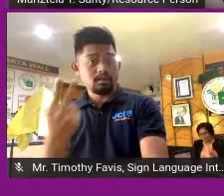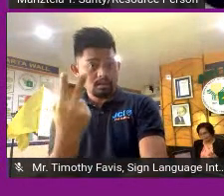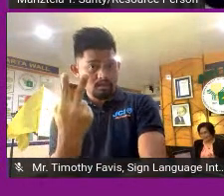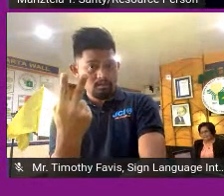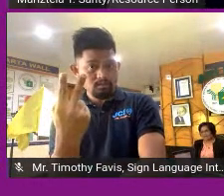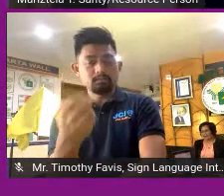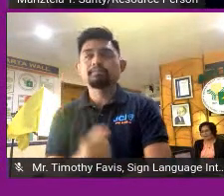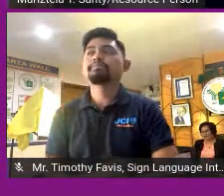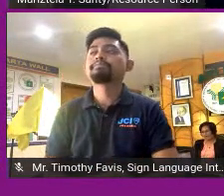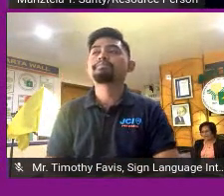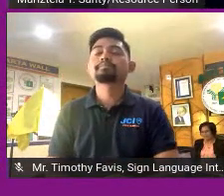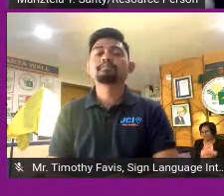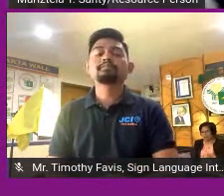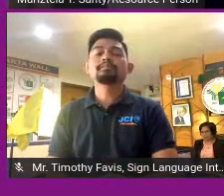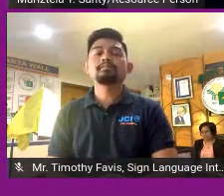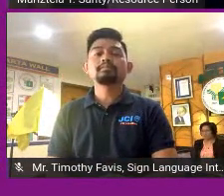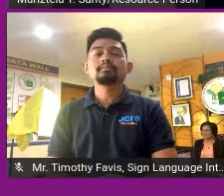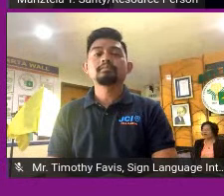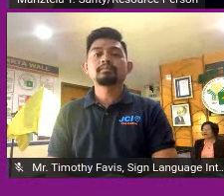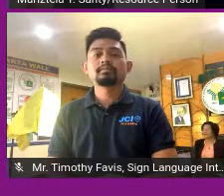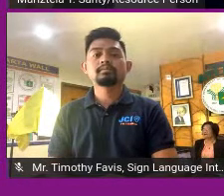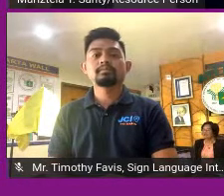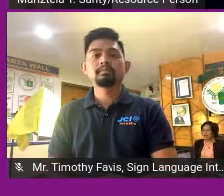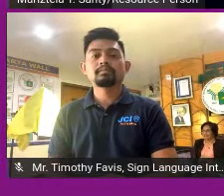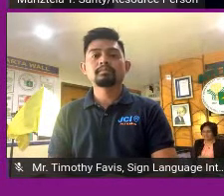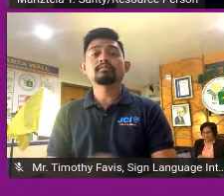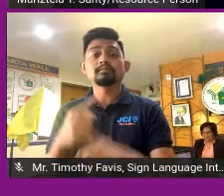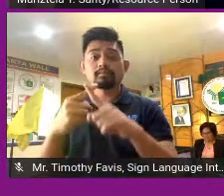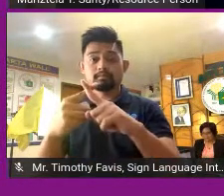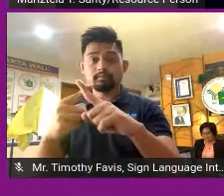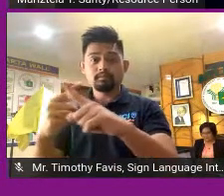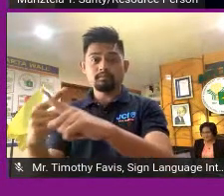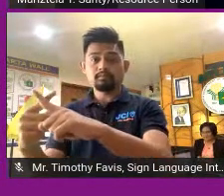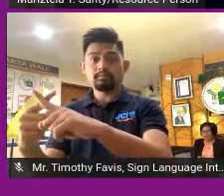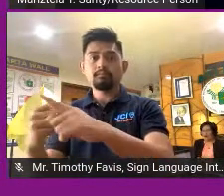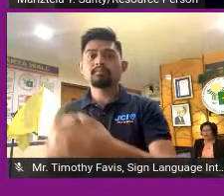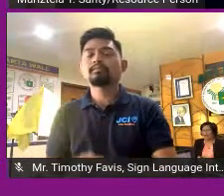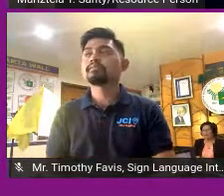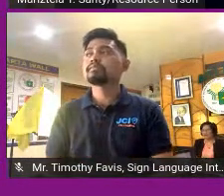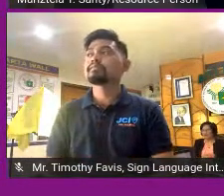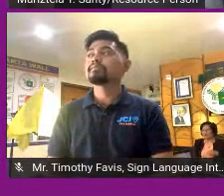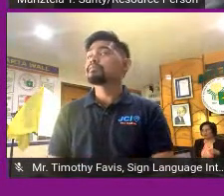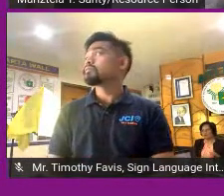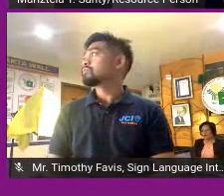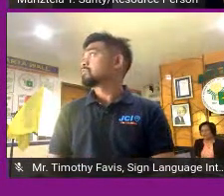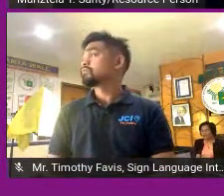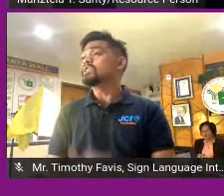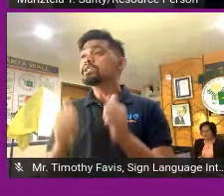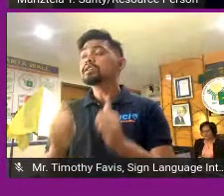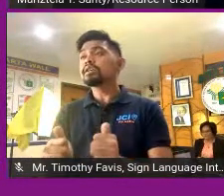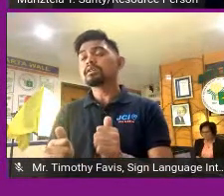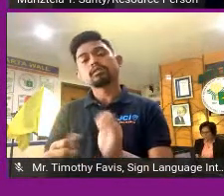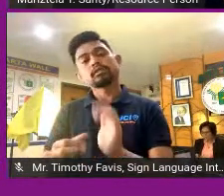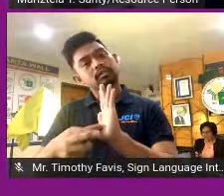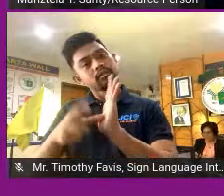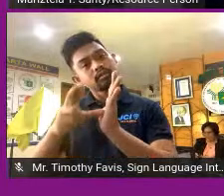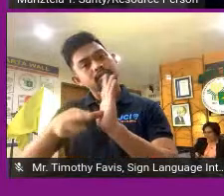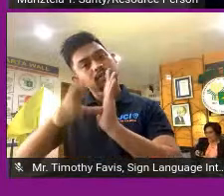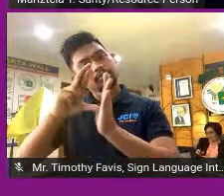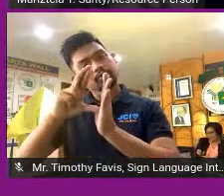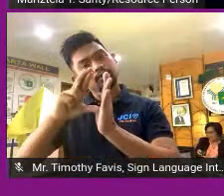sa pagbabae tayo. Ang ating chromosomes ay XX. Sabi ko nga ni, pwede itong review doon sa